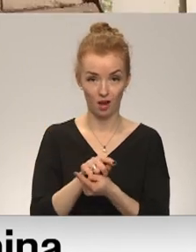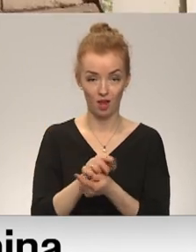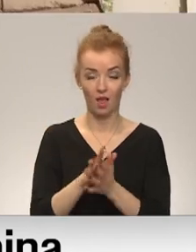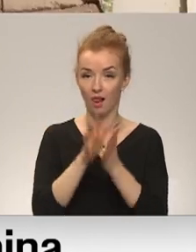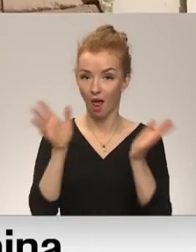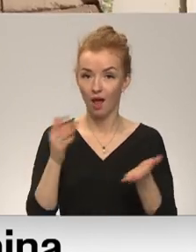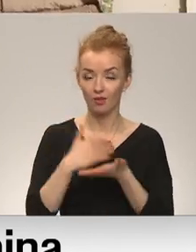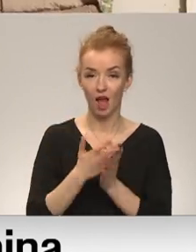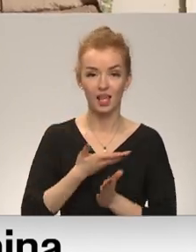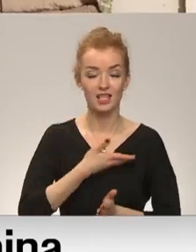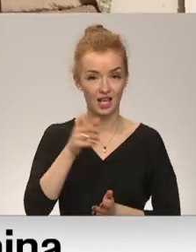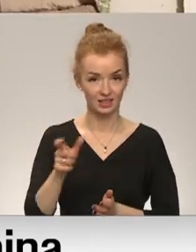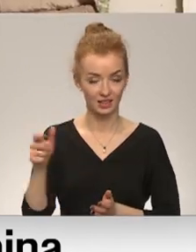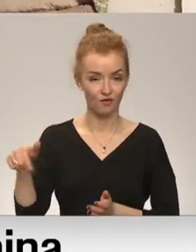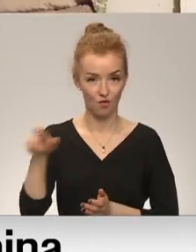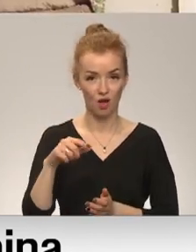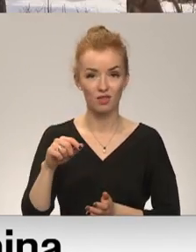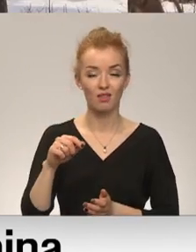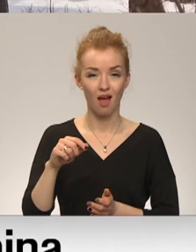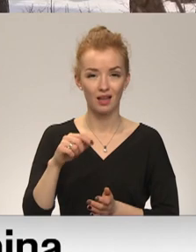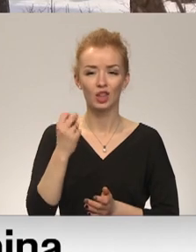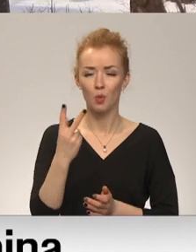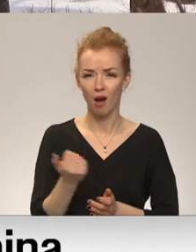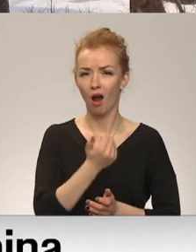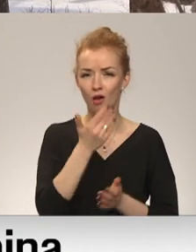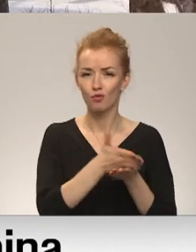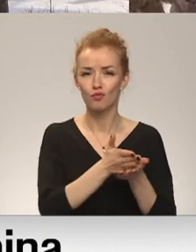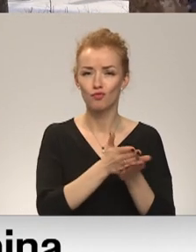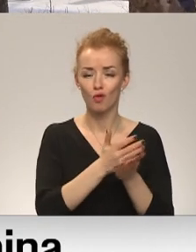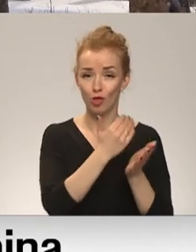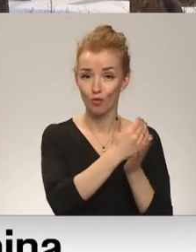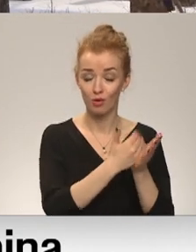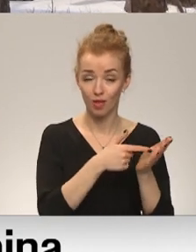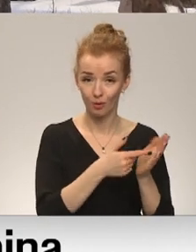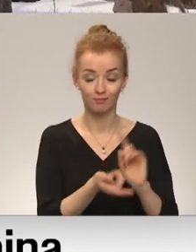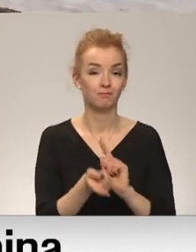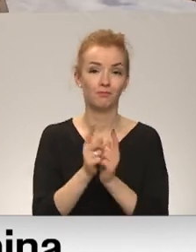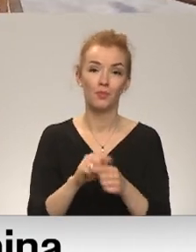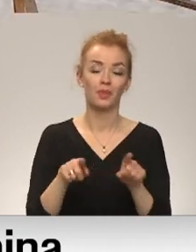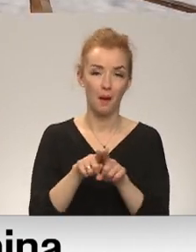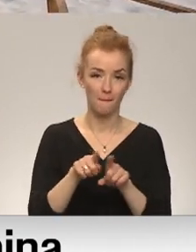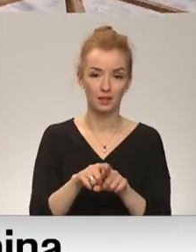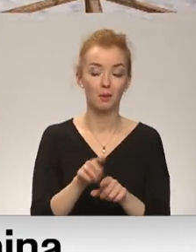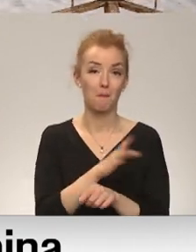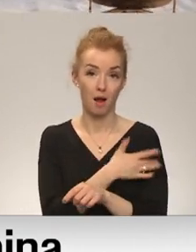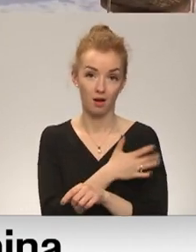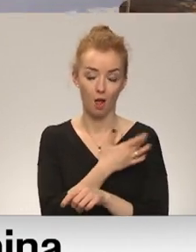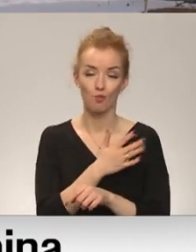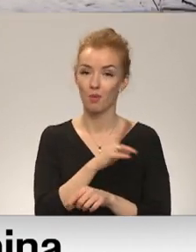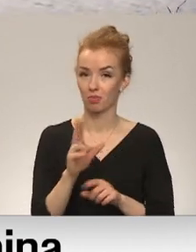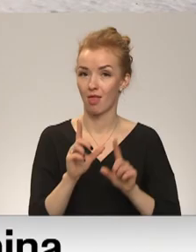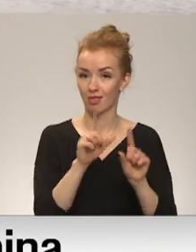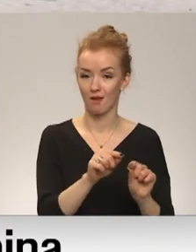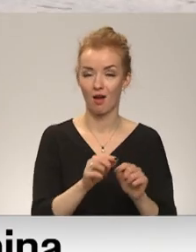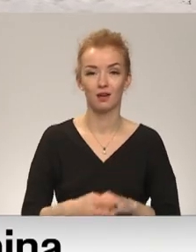Vairums iedzīvotāji par spīti 12 gadus pastāvējušajiem Aglonas novadam tik un tā pēc pakalpojumiem uz turieni